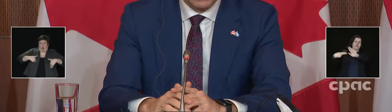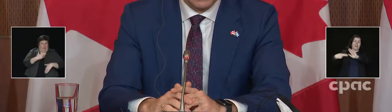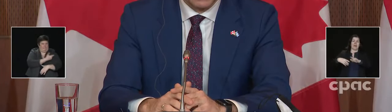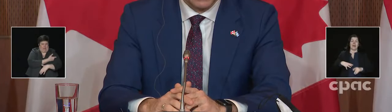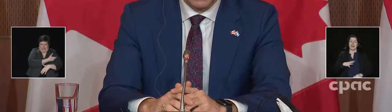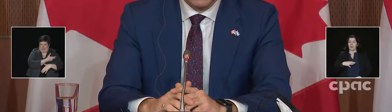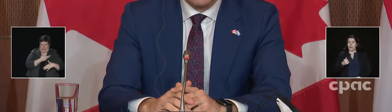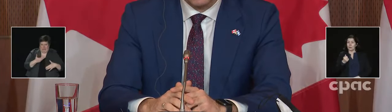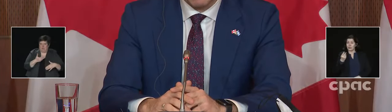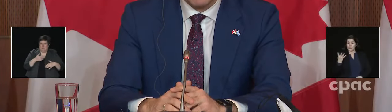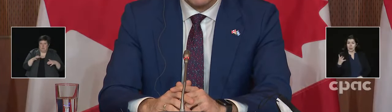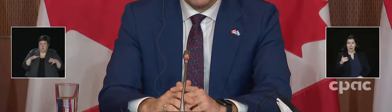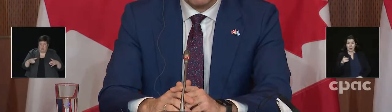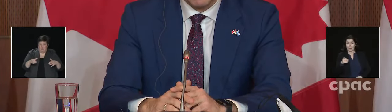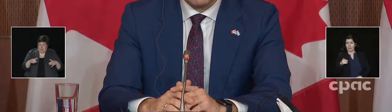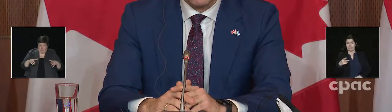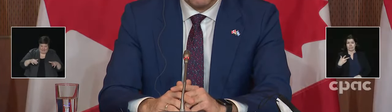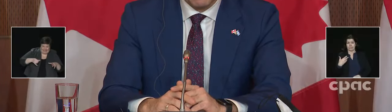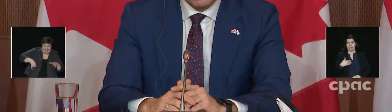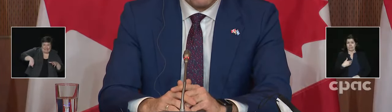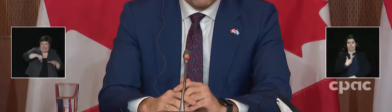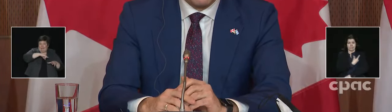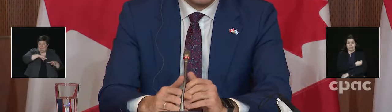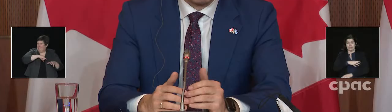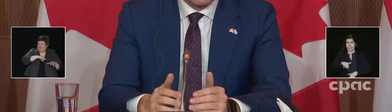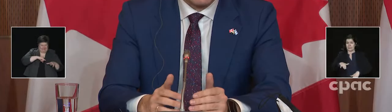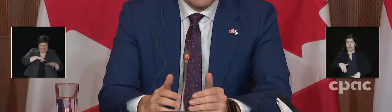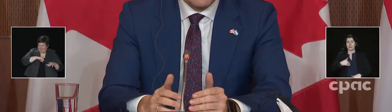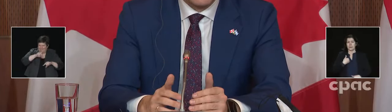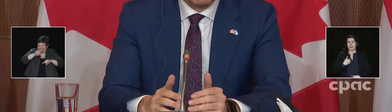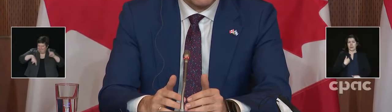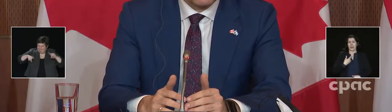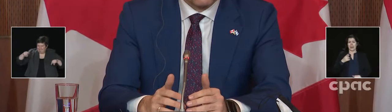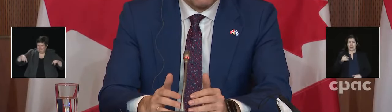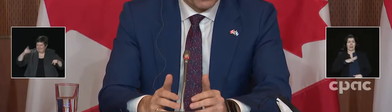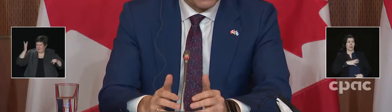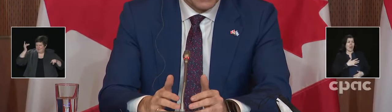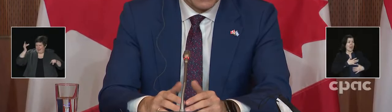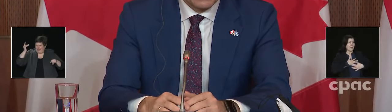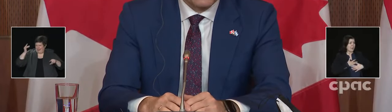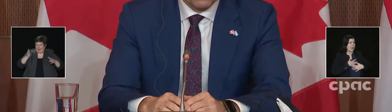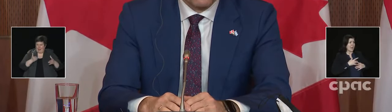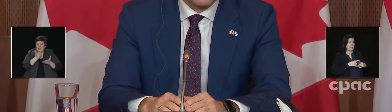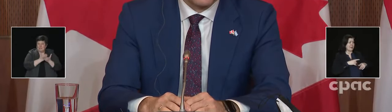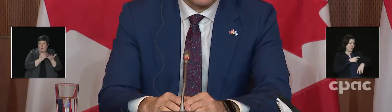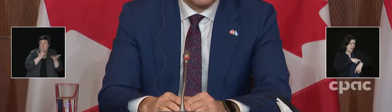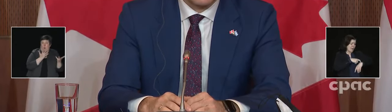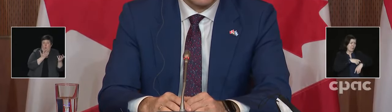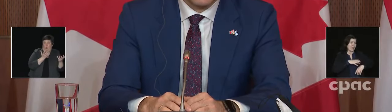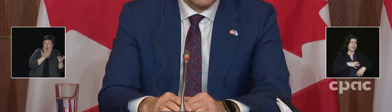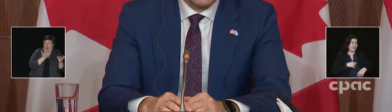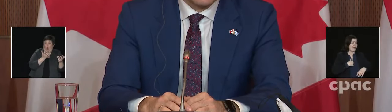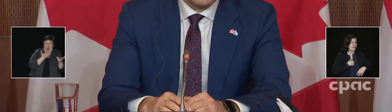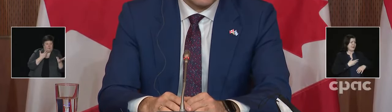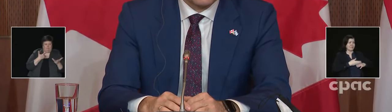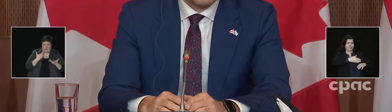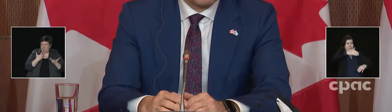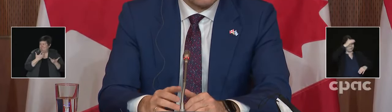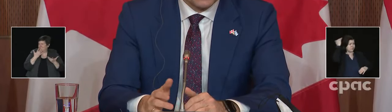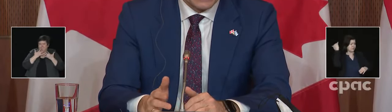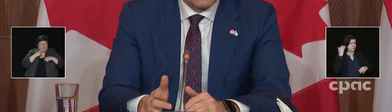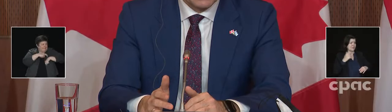vaccinées. Il y en a certains qui ne sont pas vaccinés parce que, bon, ils aimeraient l'être, mais ils ne trouvent pas le temps. D'autres